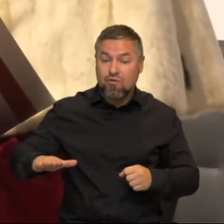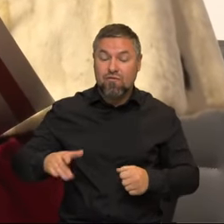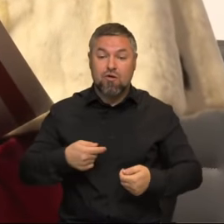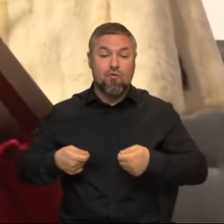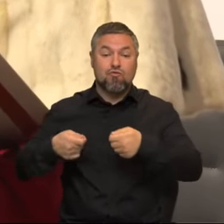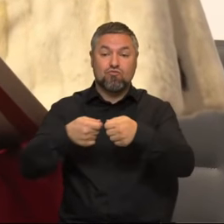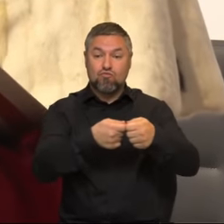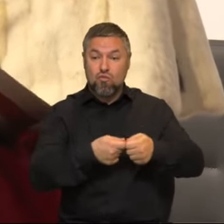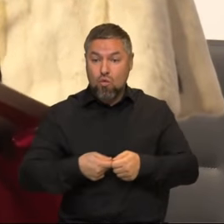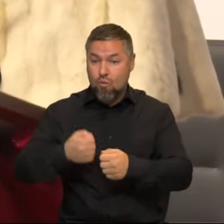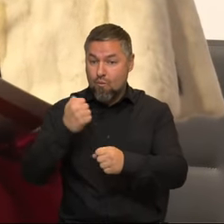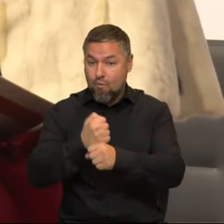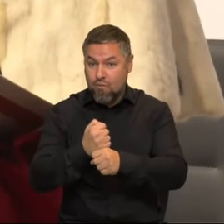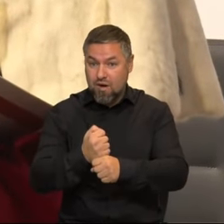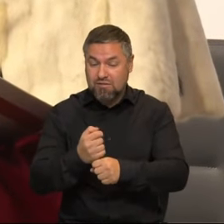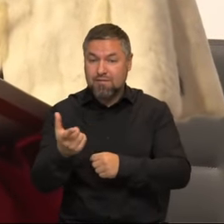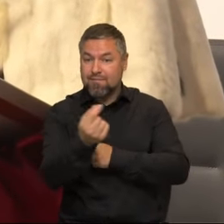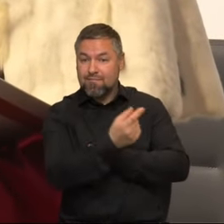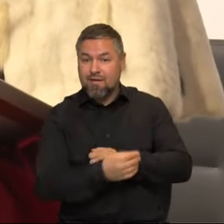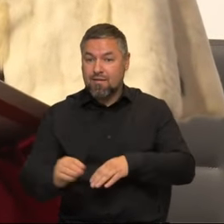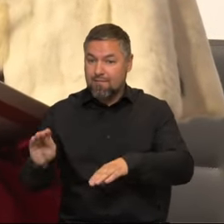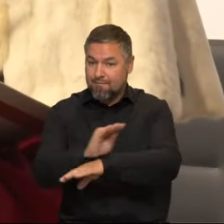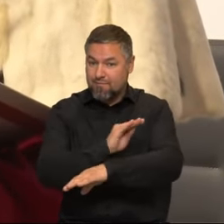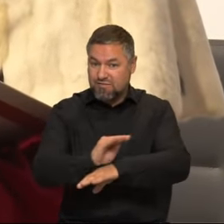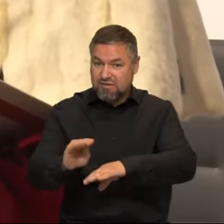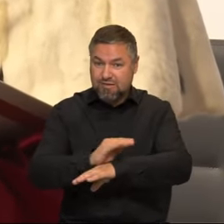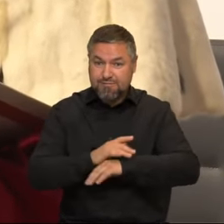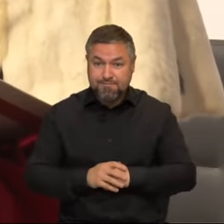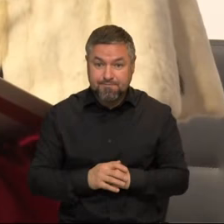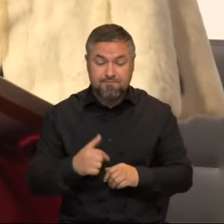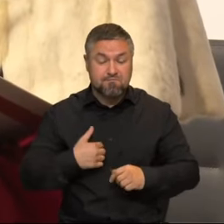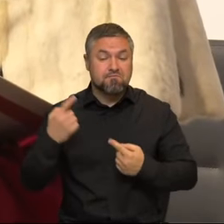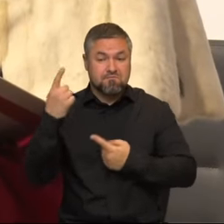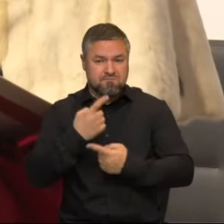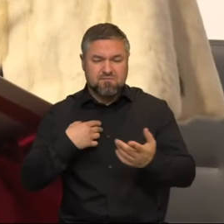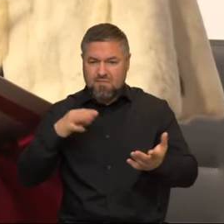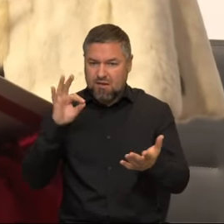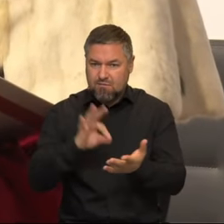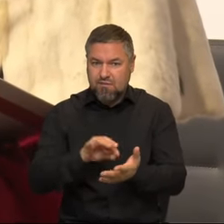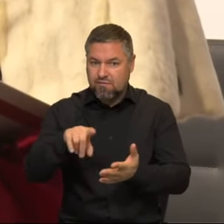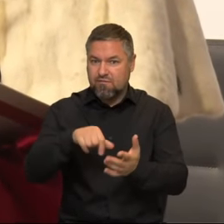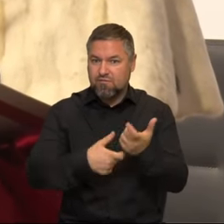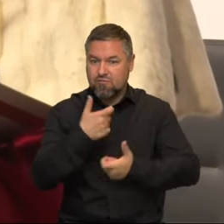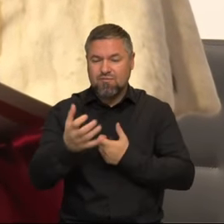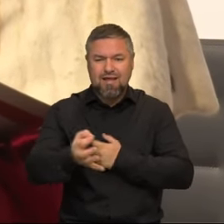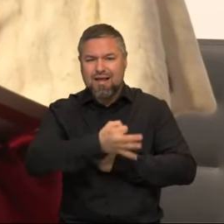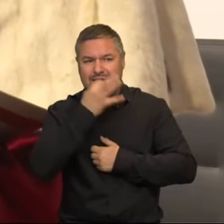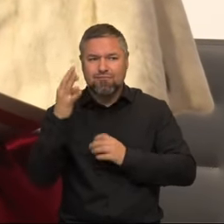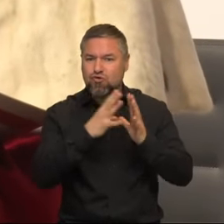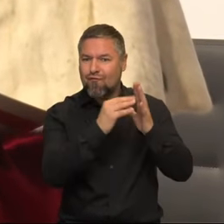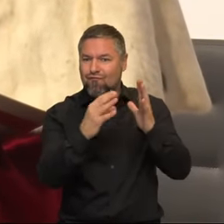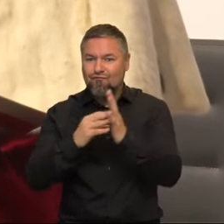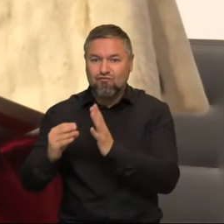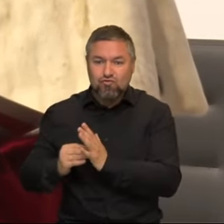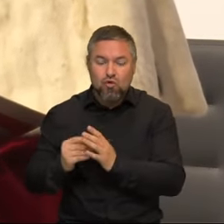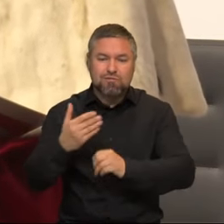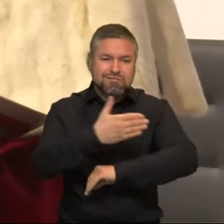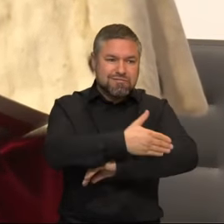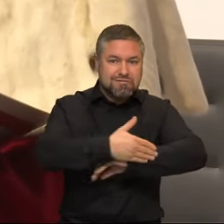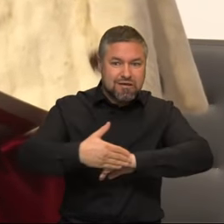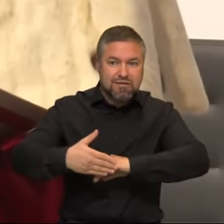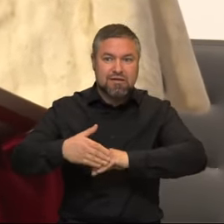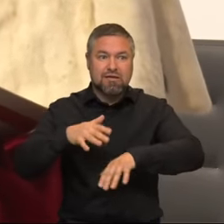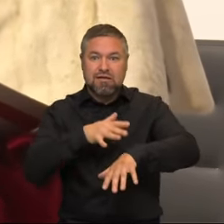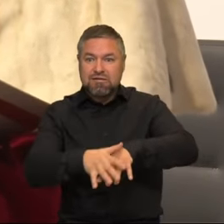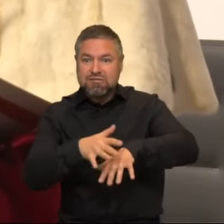ściśle współpracowały z partnerami biznesowymi. Jestem przekonany, że plan oparty na najlepszych wzorcach zagranicznych